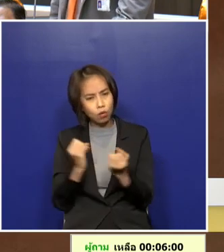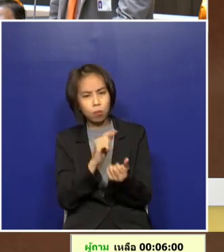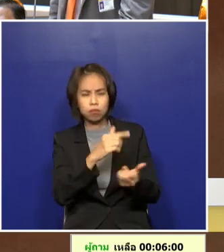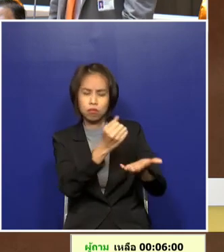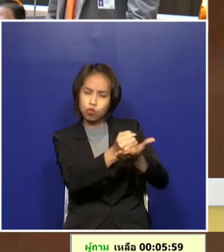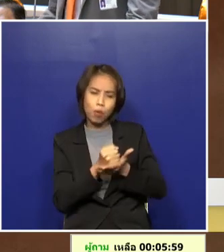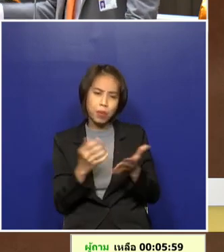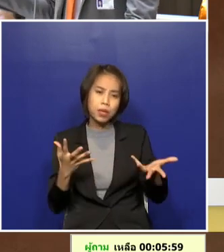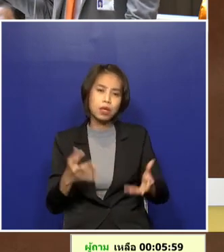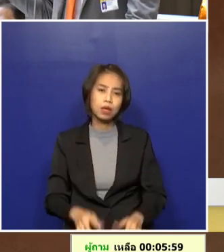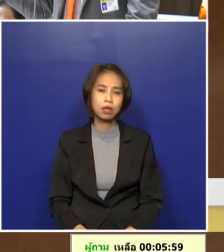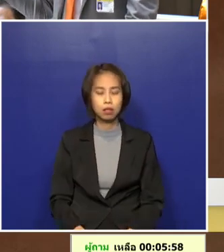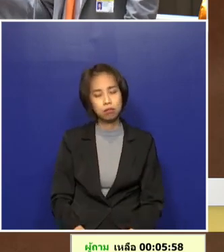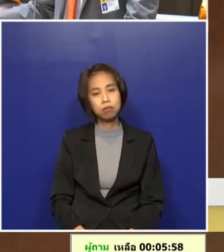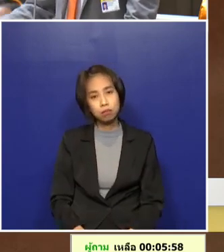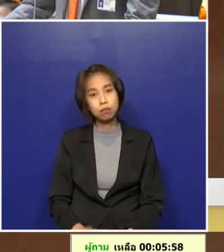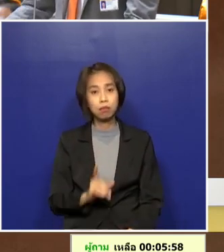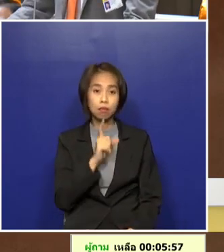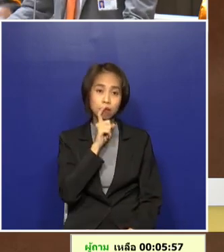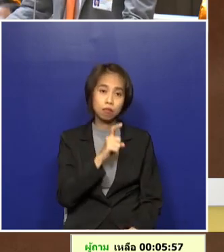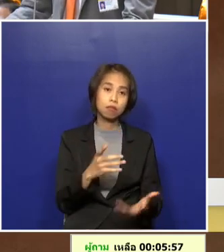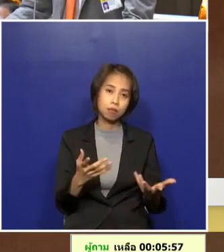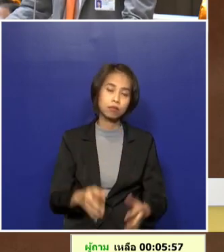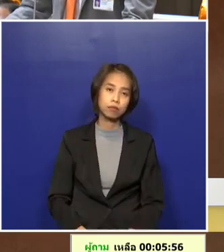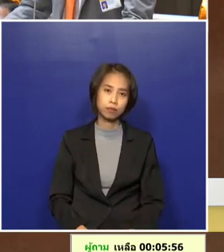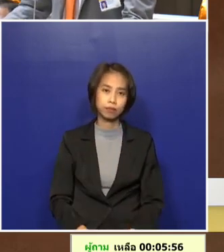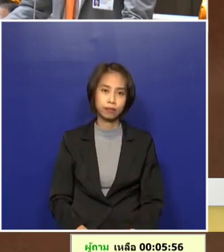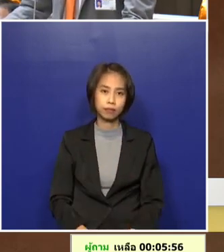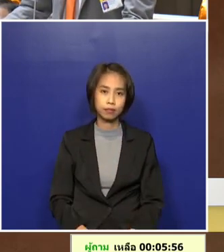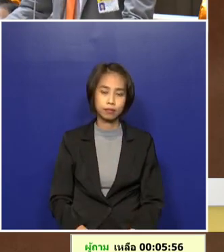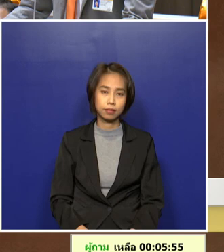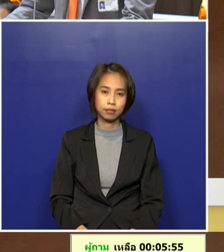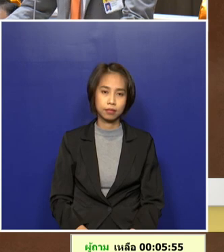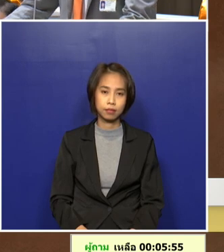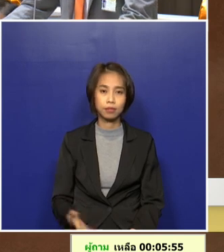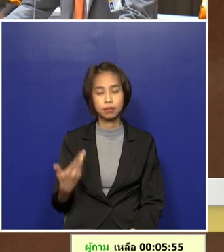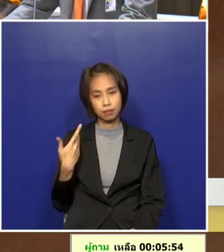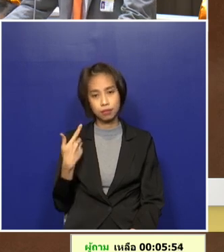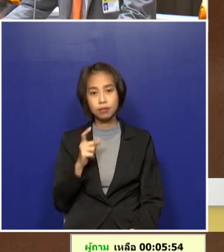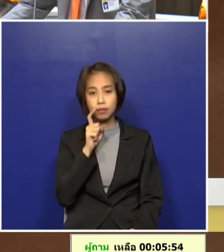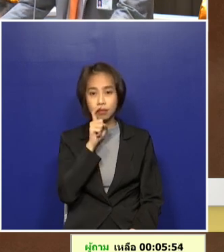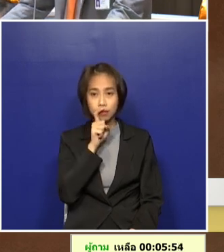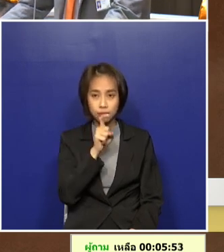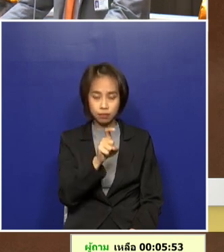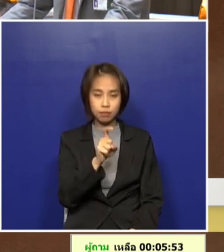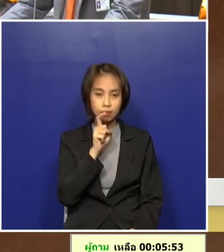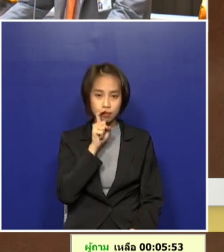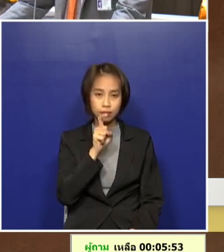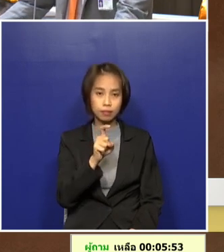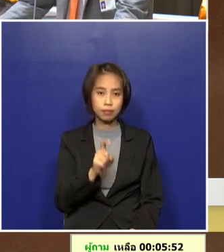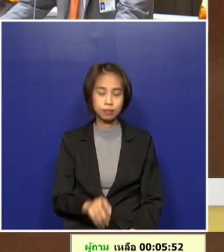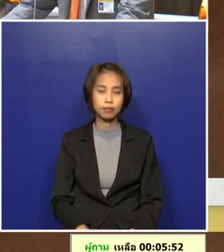ามแล้วผมสงสัยอย่างนึงที่คนไม่ค่อยคิดนะครับผมอันนี้ก็เป็นคำถามด้วยนะครับผมก็จะถามท่านว่านะ